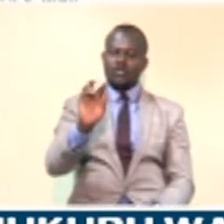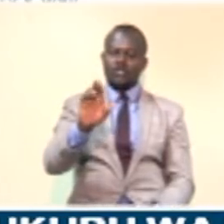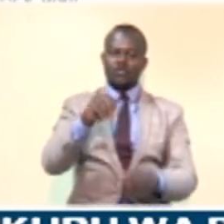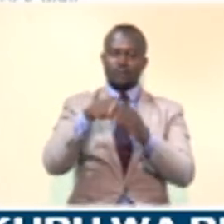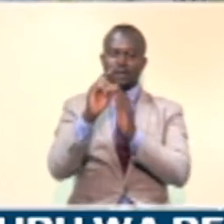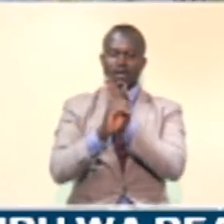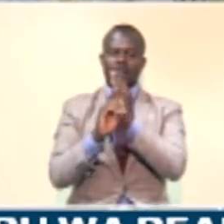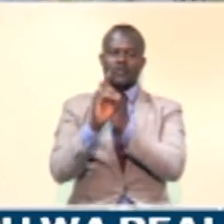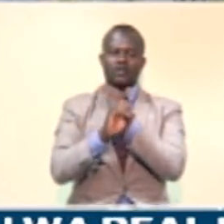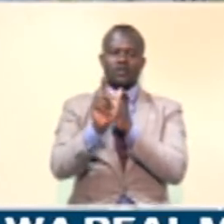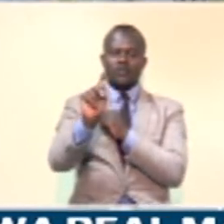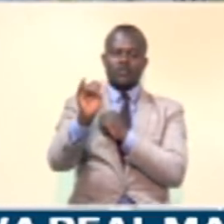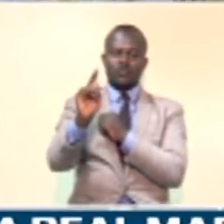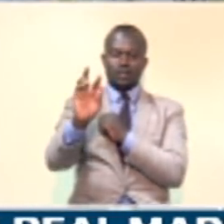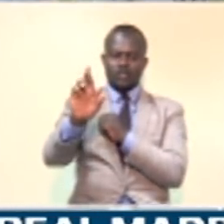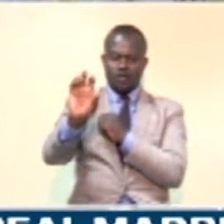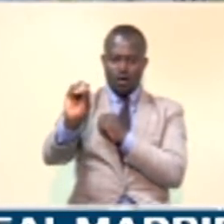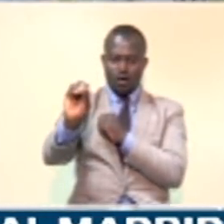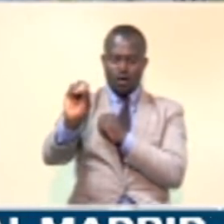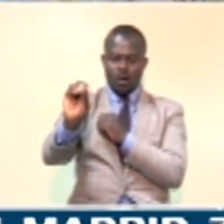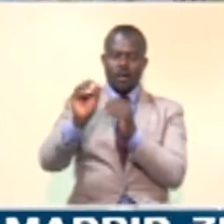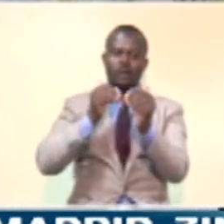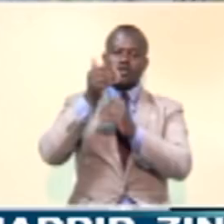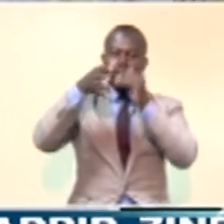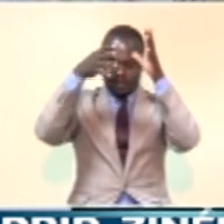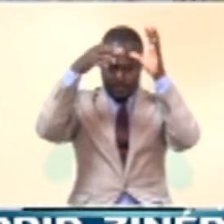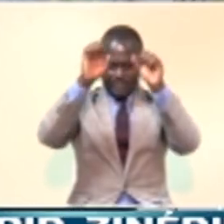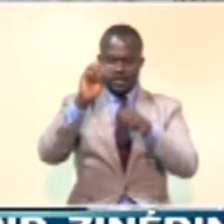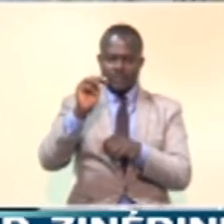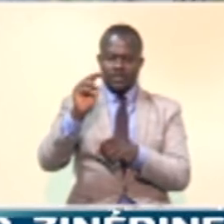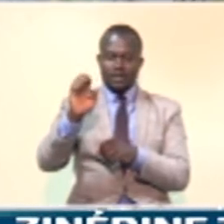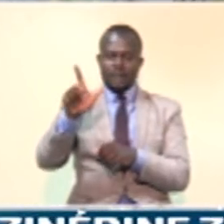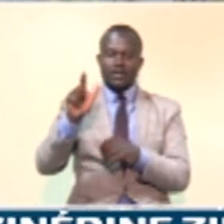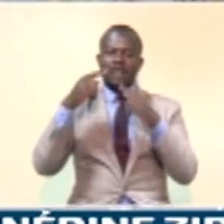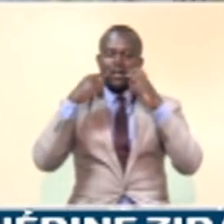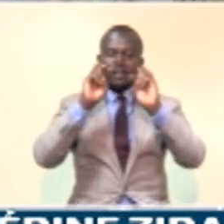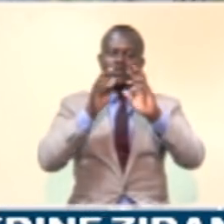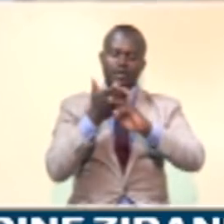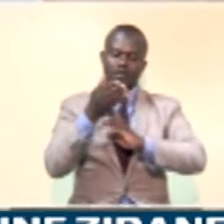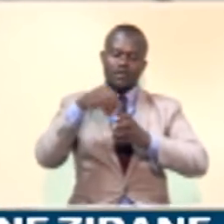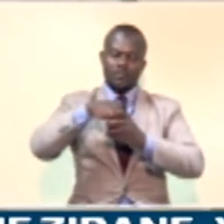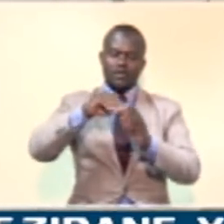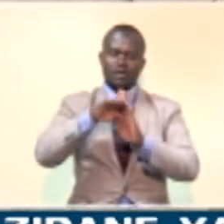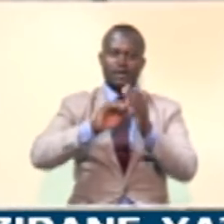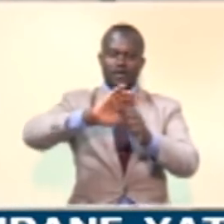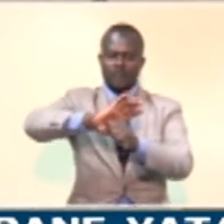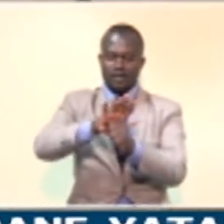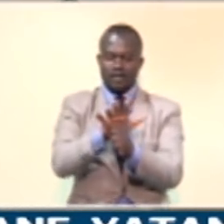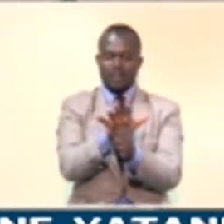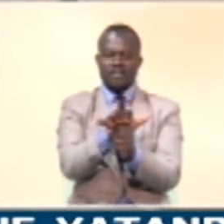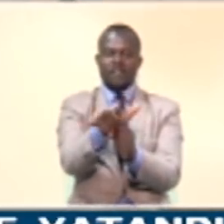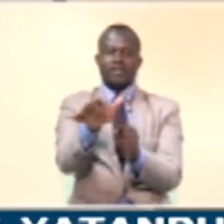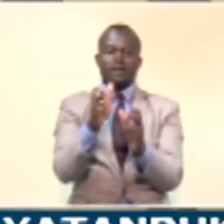ka Kicukiro, nyuma y'uko Perezida Emmanuel Macron atangaje ko binyuze muri gahunda ya COVAX u Rwanda rwakiriye inkingo